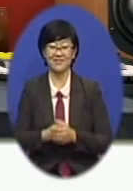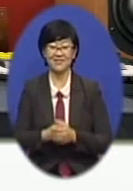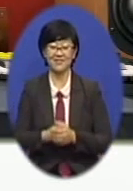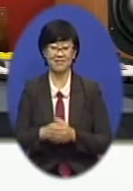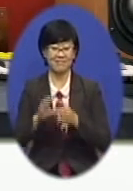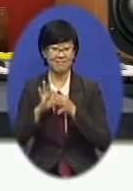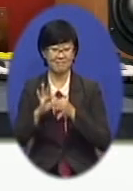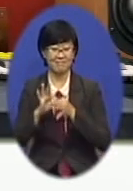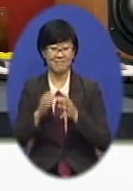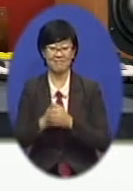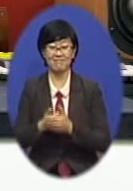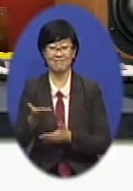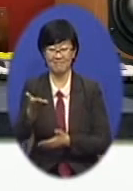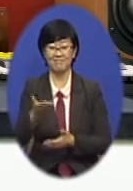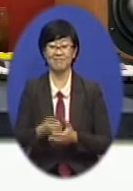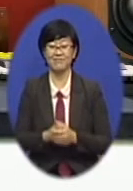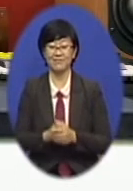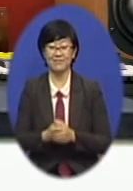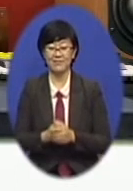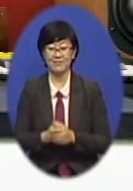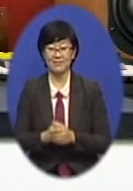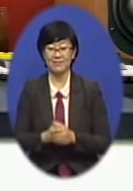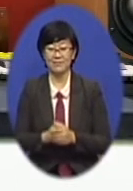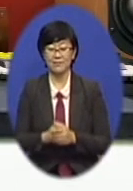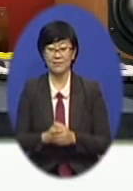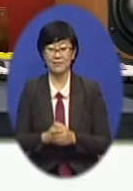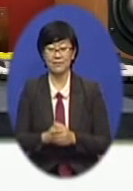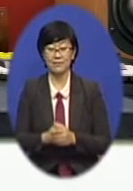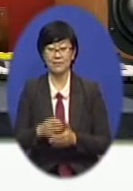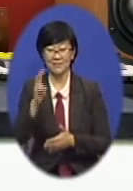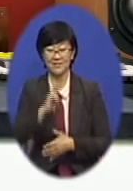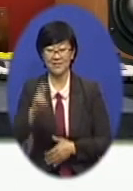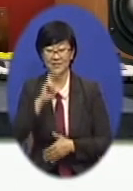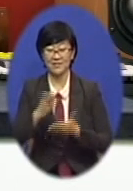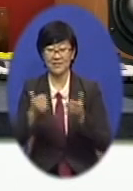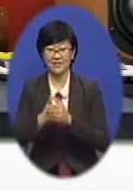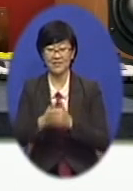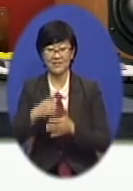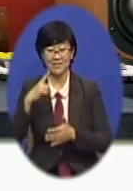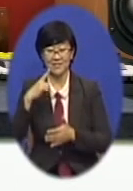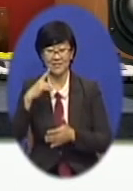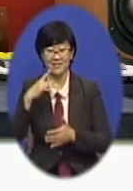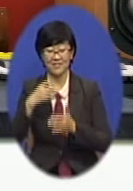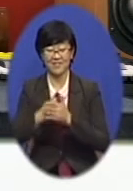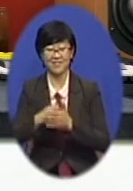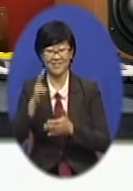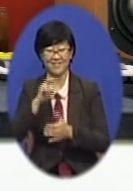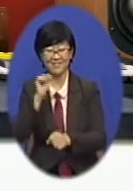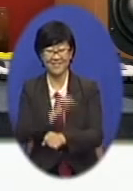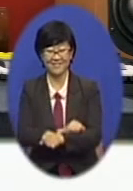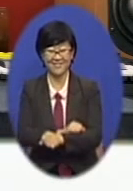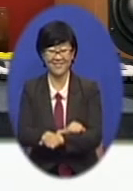제가 전재필 씨 전화번호를 알려드리도록 네. 하겠습니다. 자, 음악 들을 테니까 궁금합니다. 어떻게